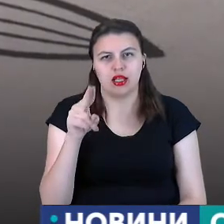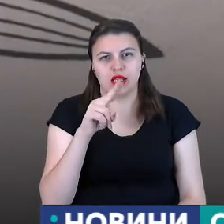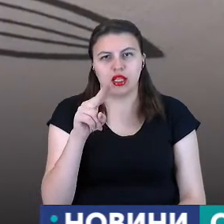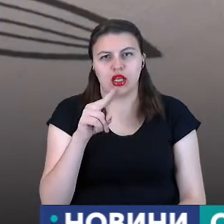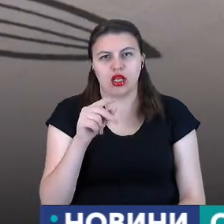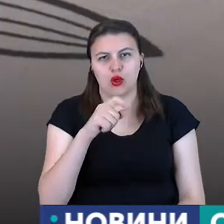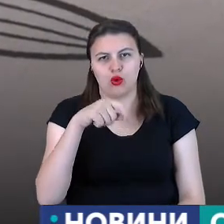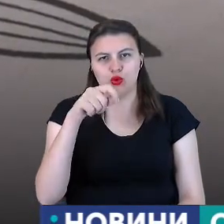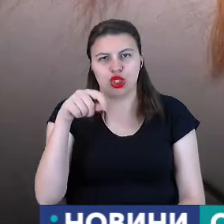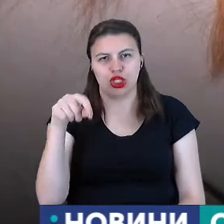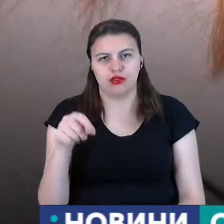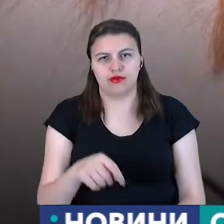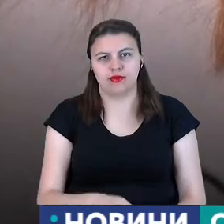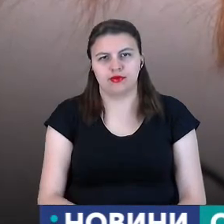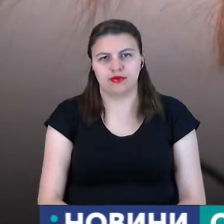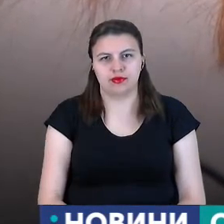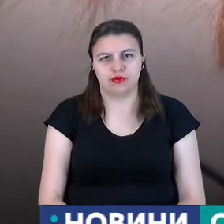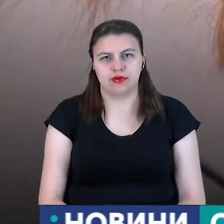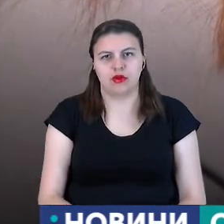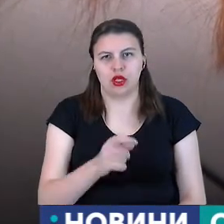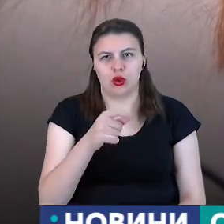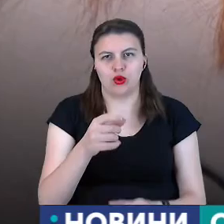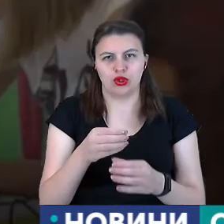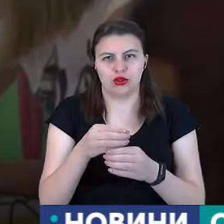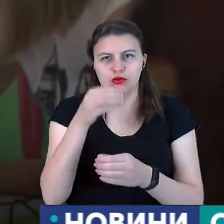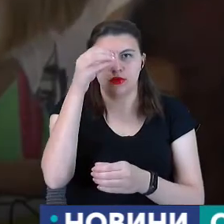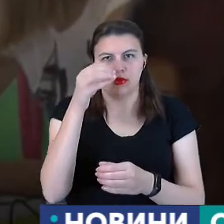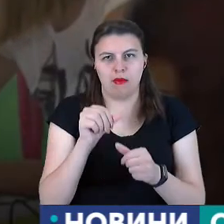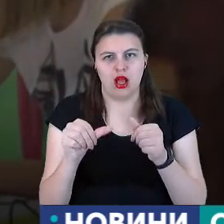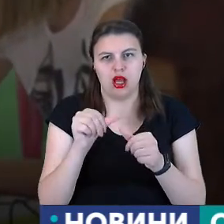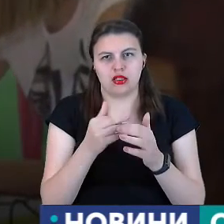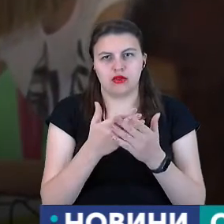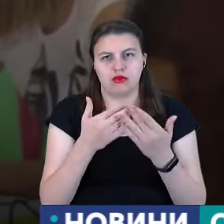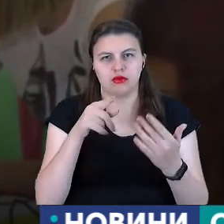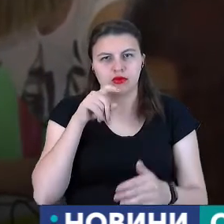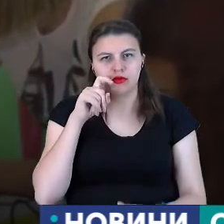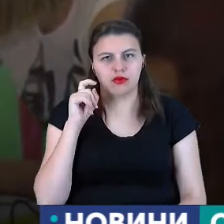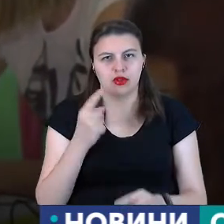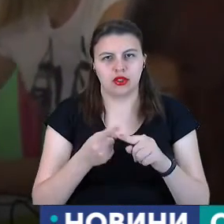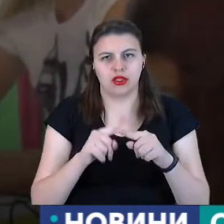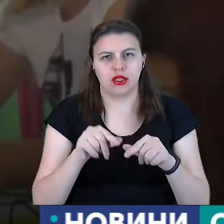ручка, до неї йде пластик такий, він різнокольоровий. І цей пластик рисується